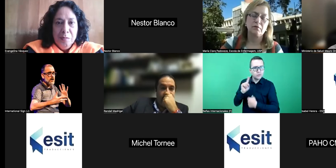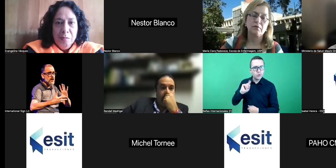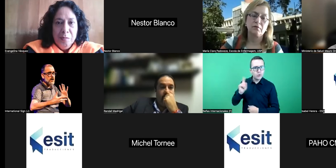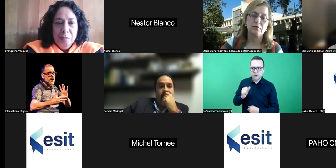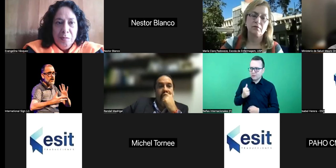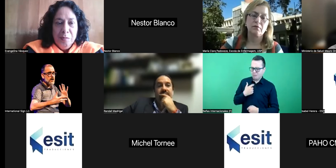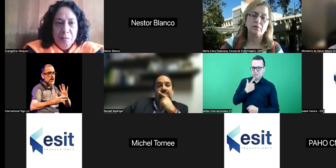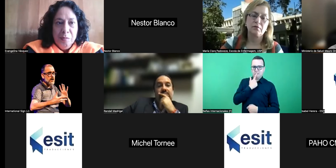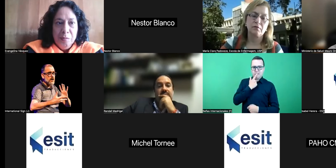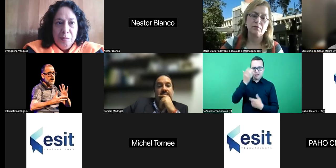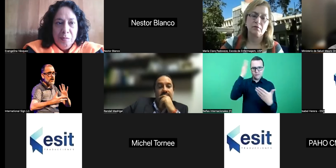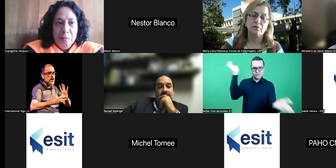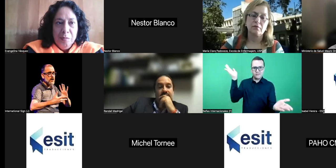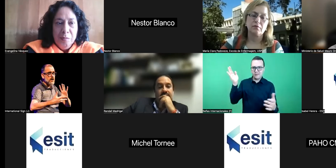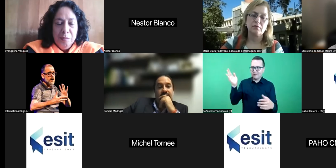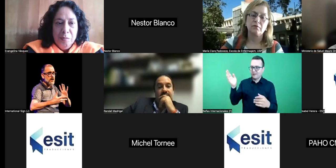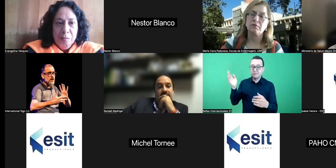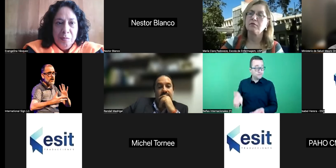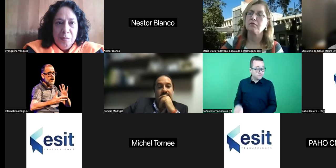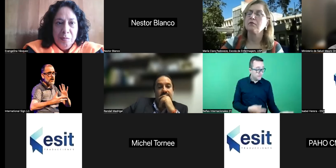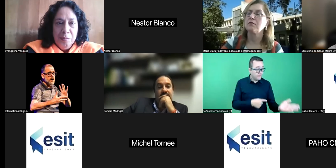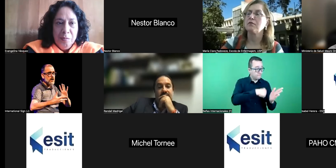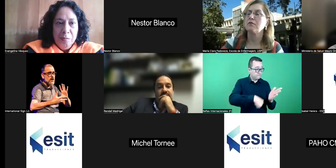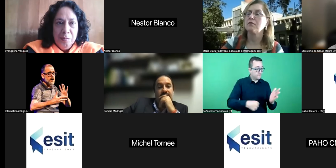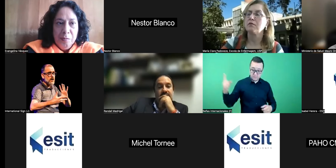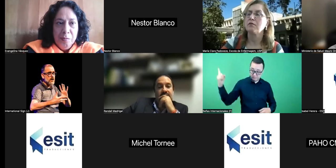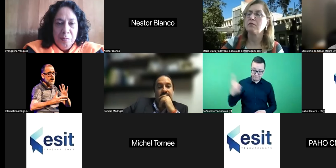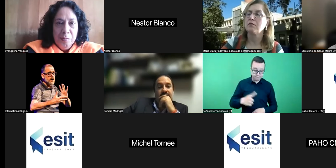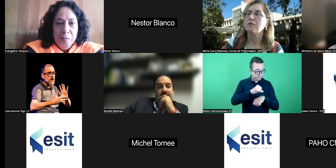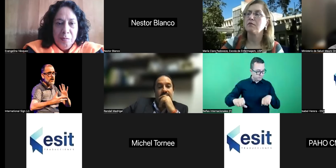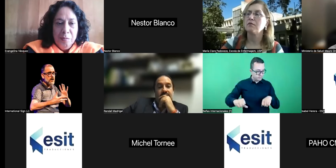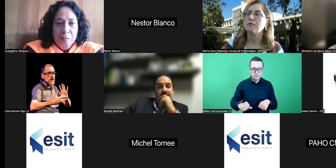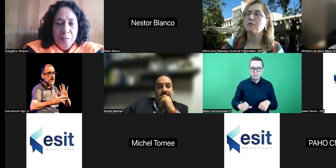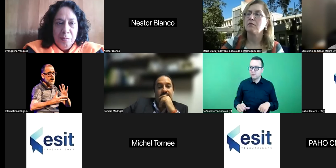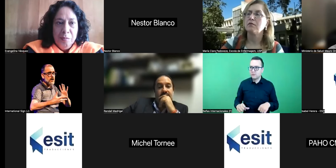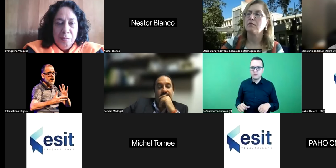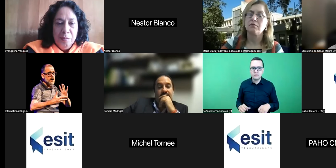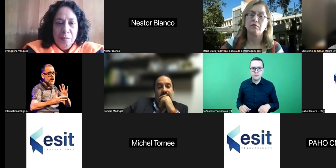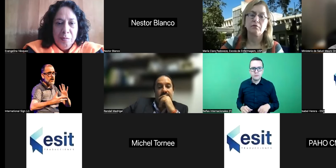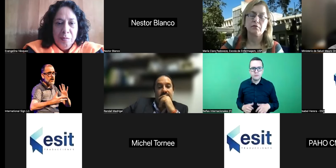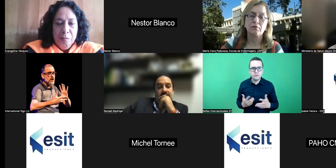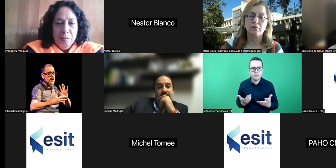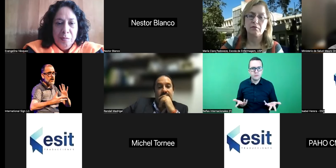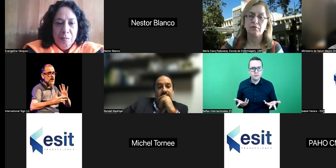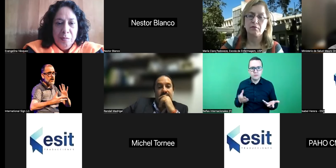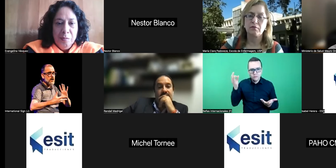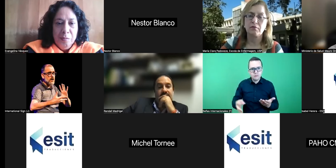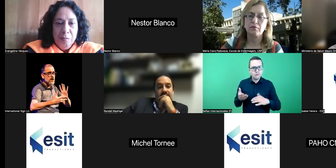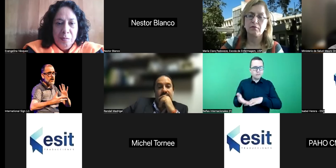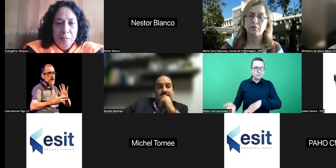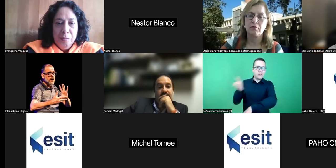Nous fait signer des choses auxquelles on n'a pas participé. Ces éléments-là